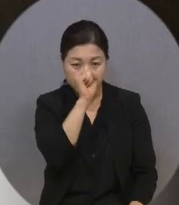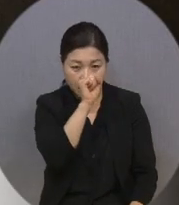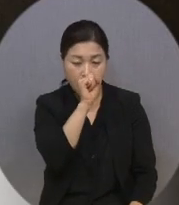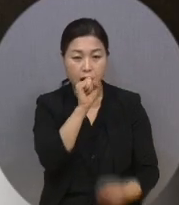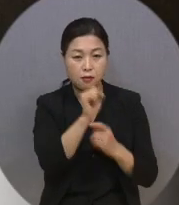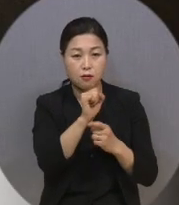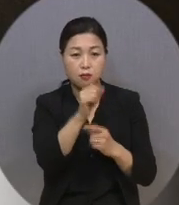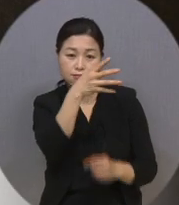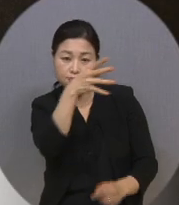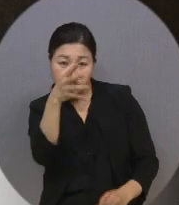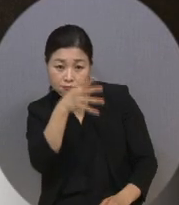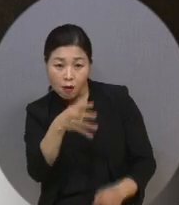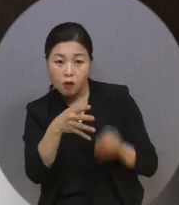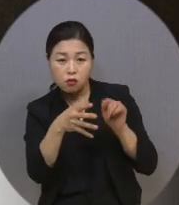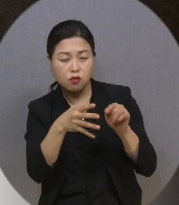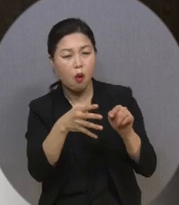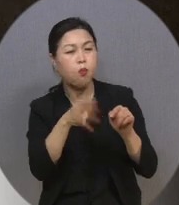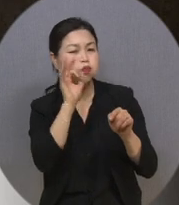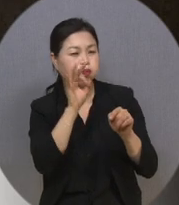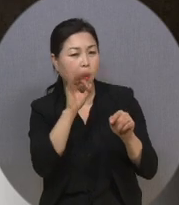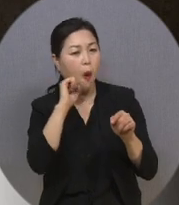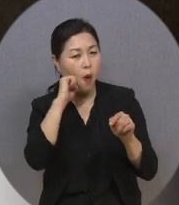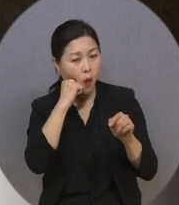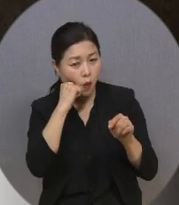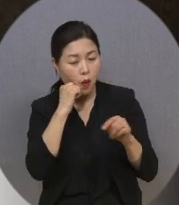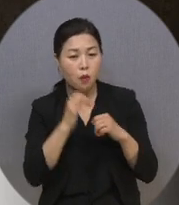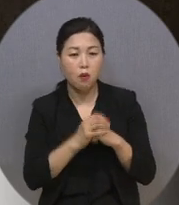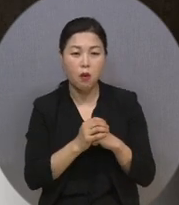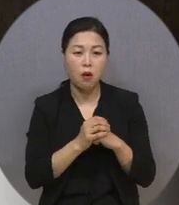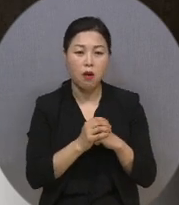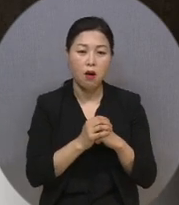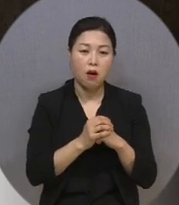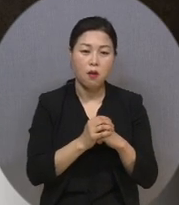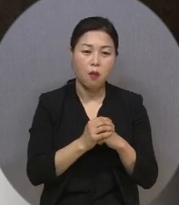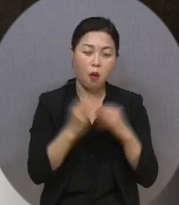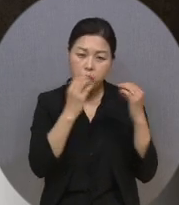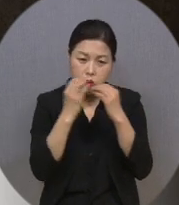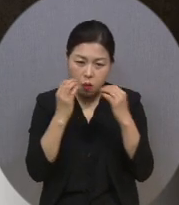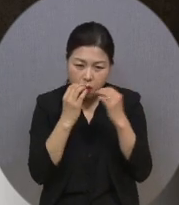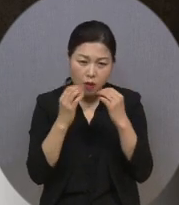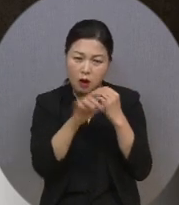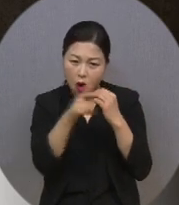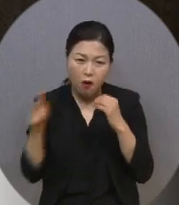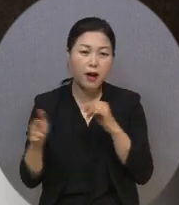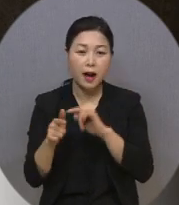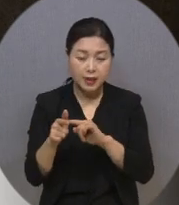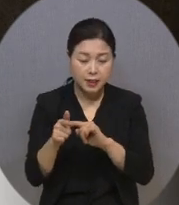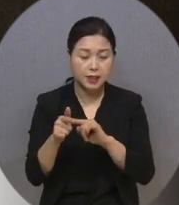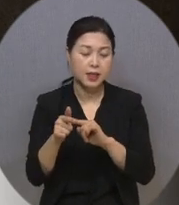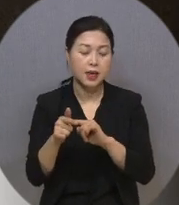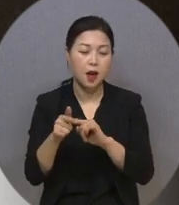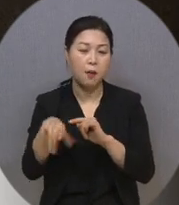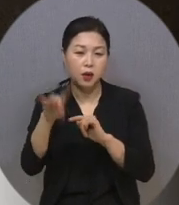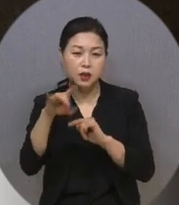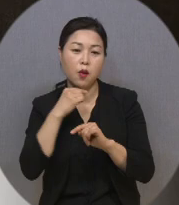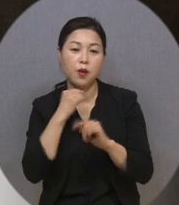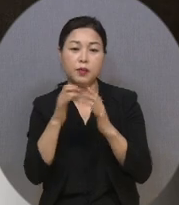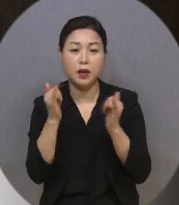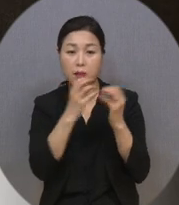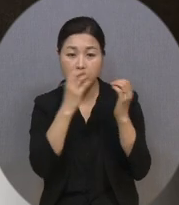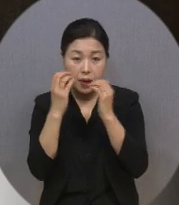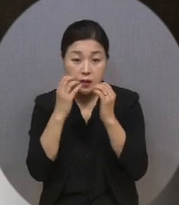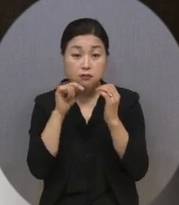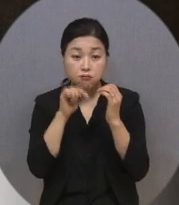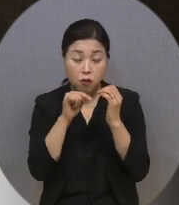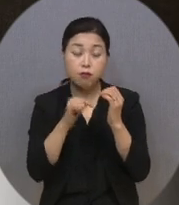악보를 보실 수 없고 또 어느 악기든 먼저 해보고 싶으신 분은 하모니카부터 시작해도 무리가 없게